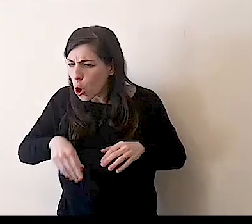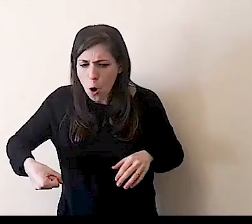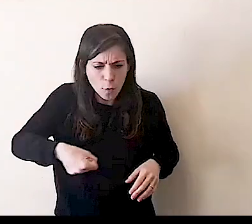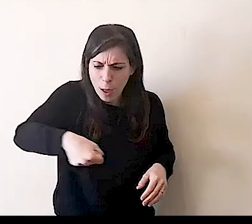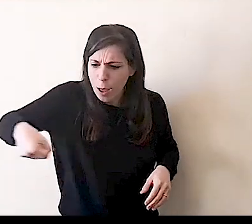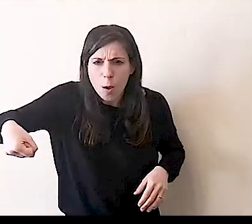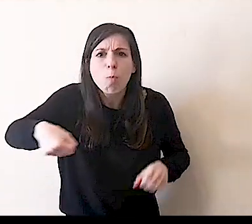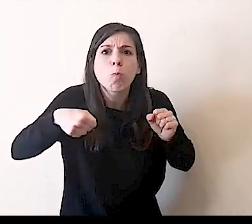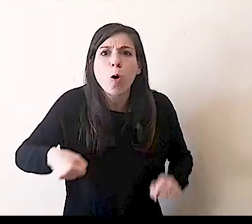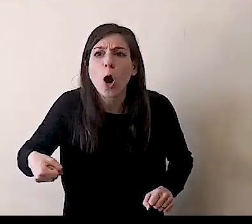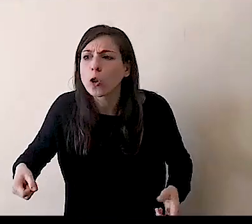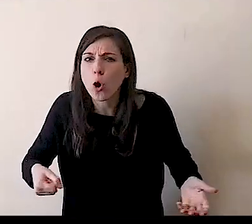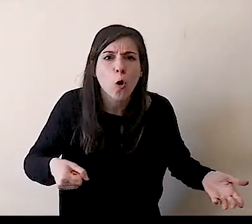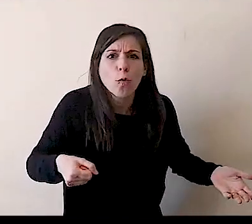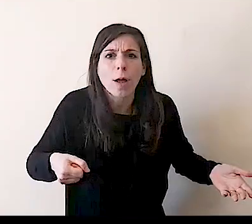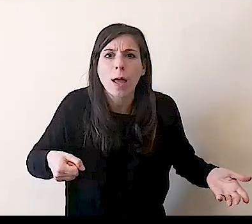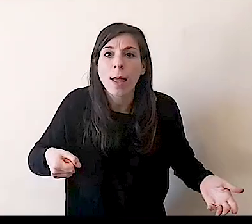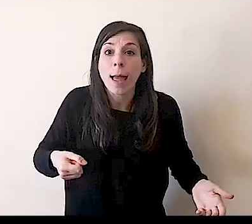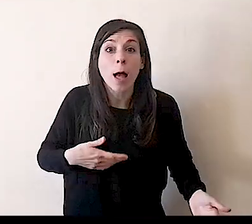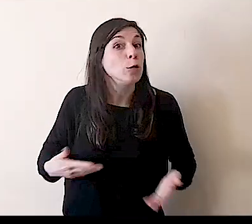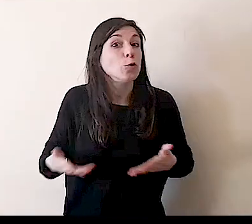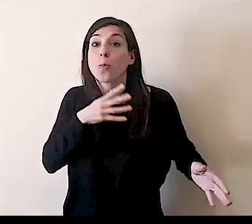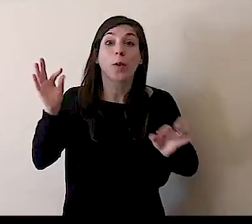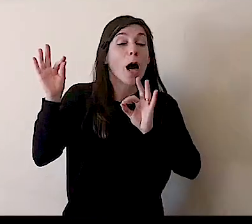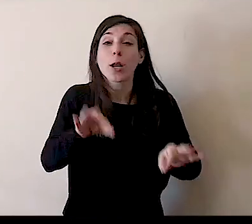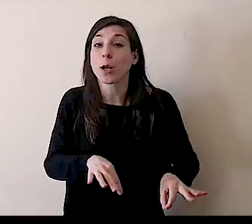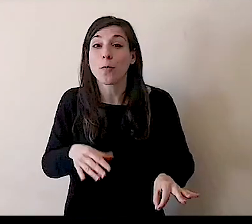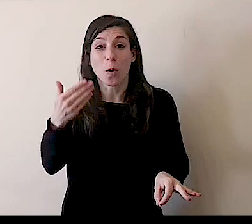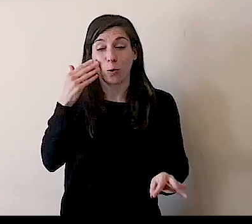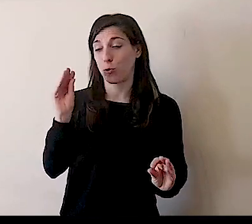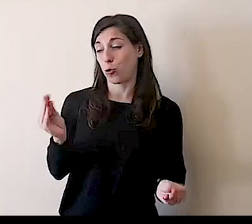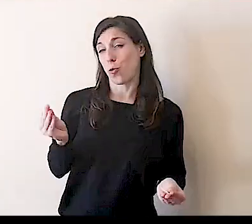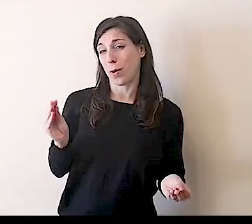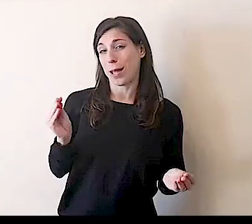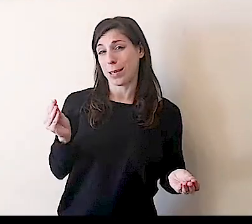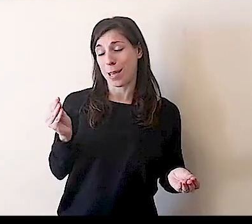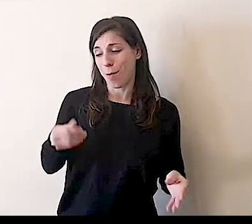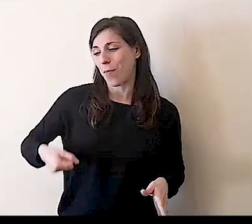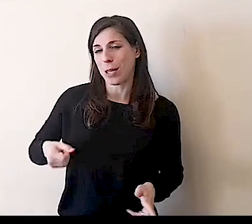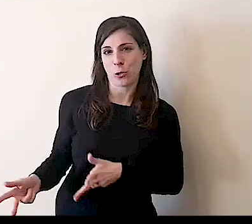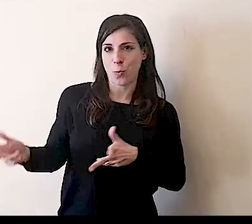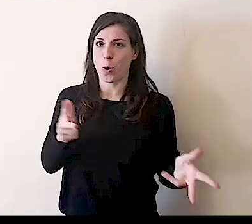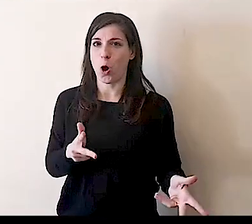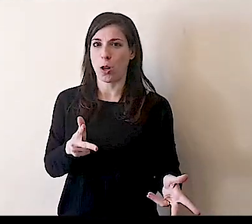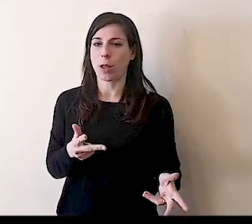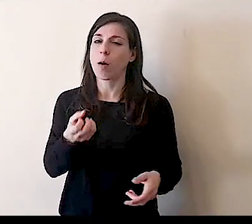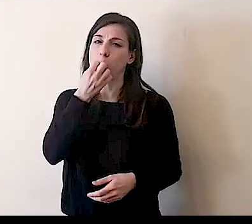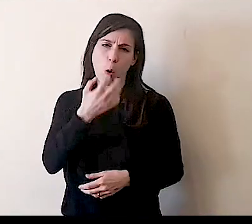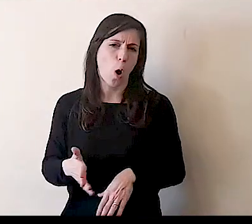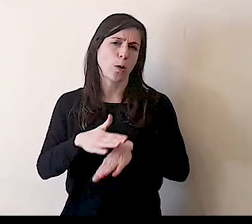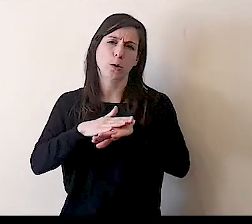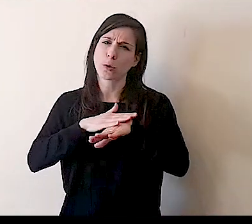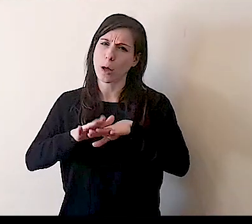mettere questa mia valigia nel men che non si dica arrivo un giovane fortorino molto